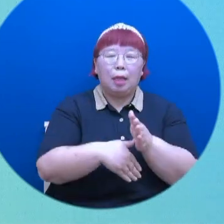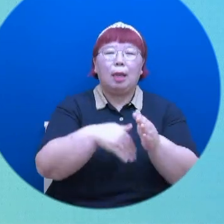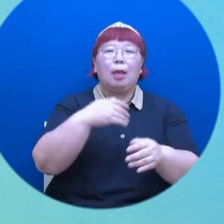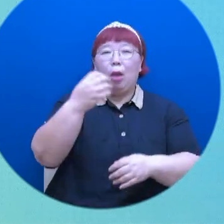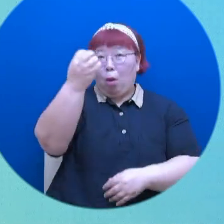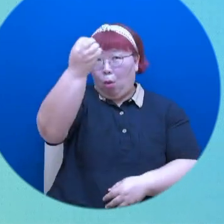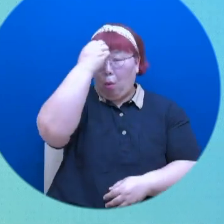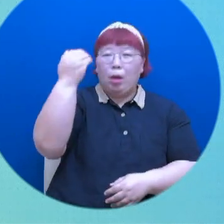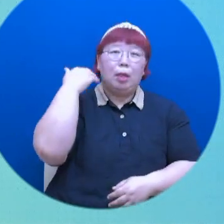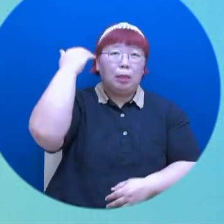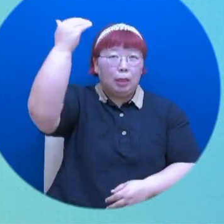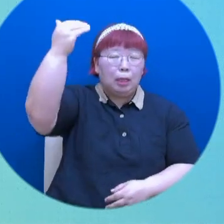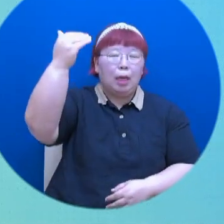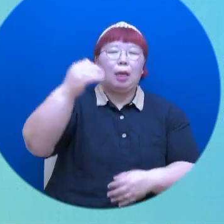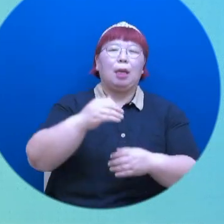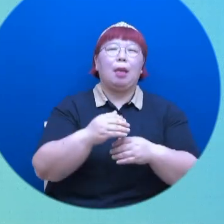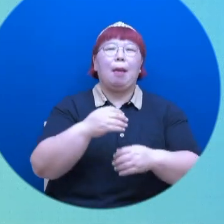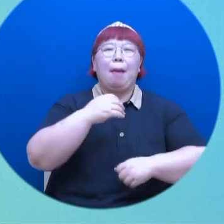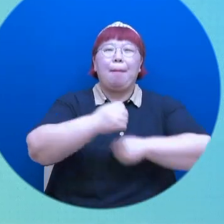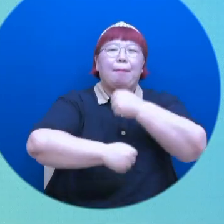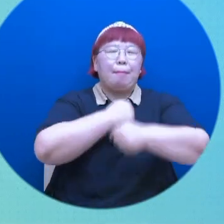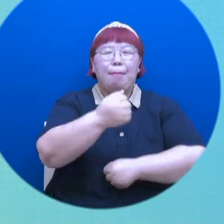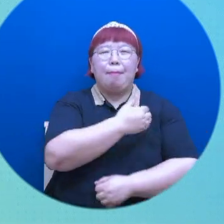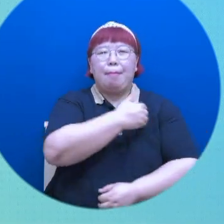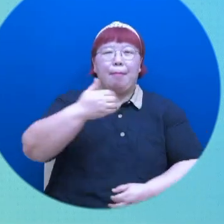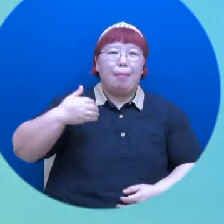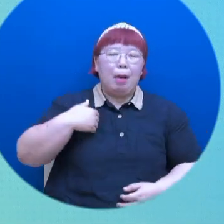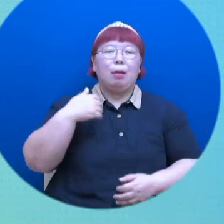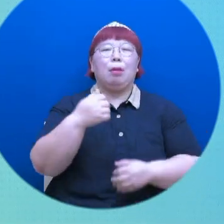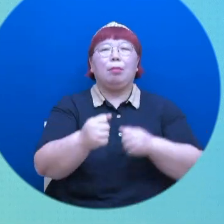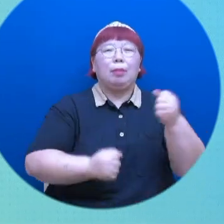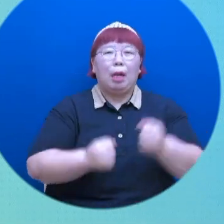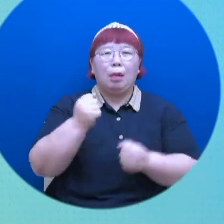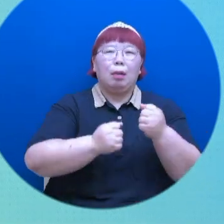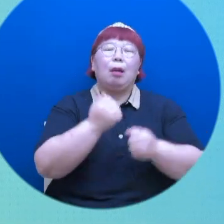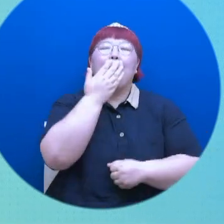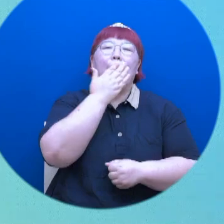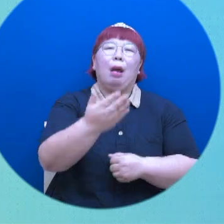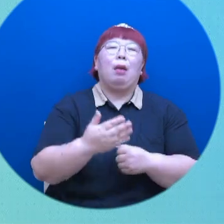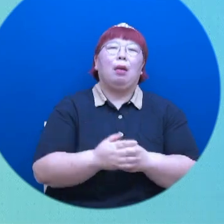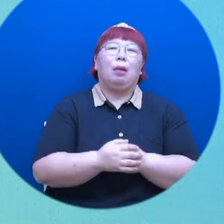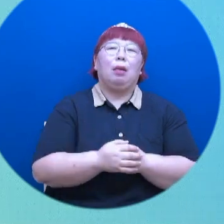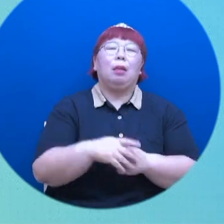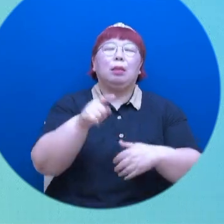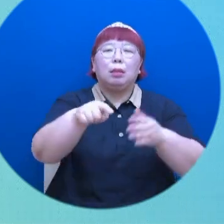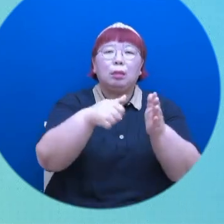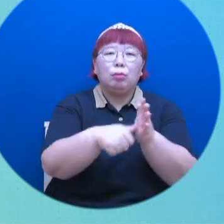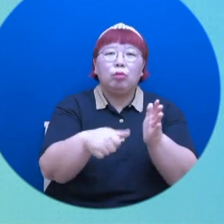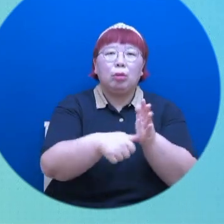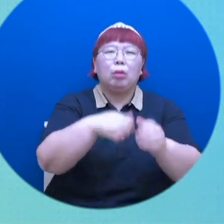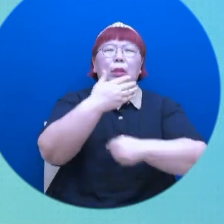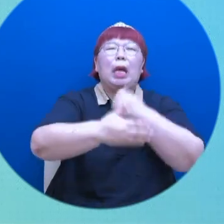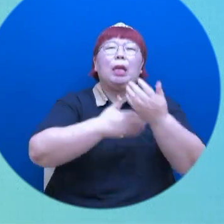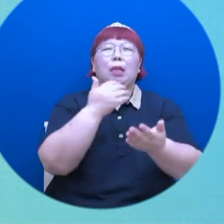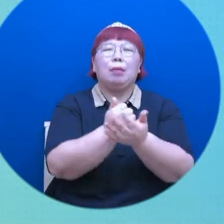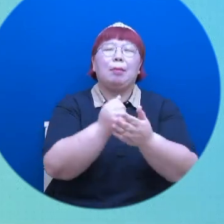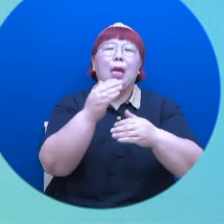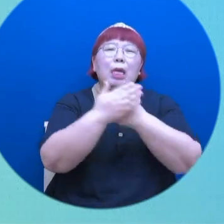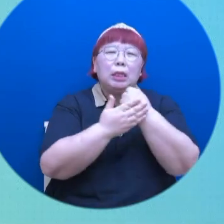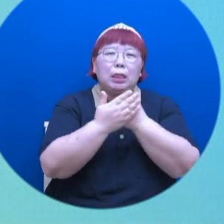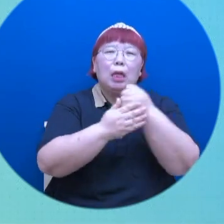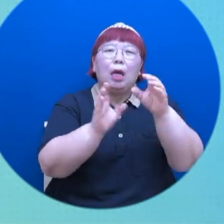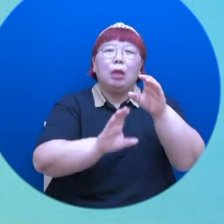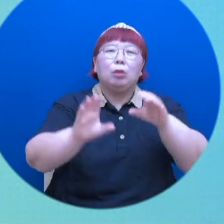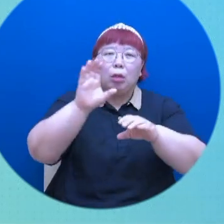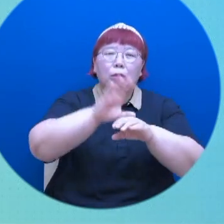향해 마음껏 달려갈 수 있다는 사실입니다. 그리고 그 무기는 하나님의 은혜가 더하여져